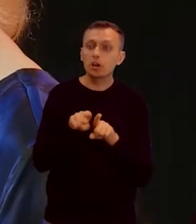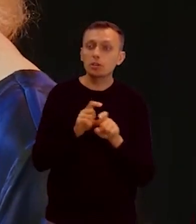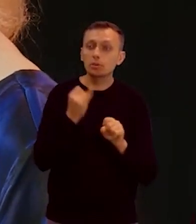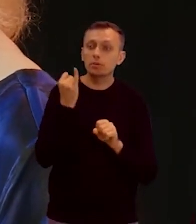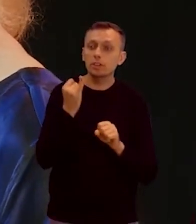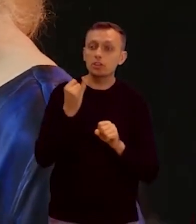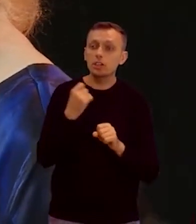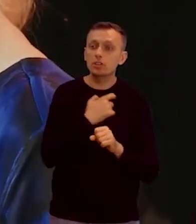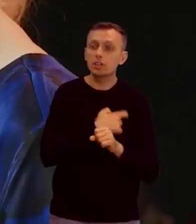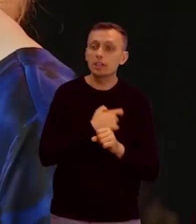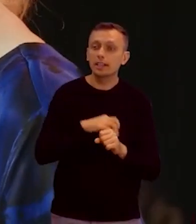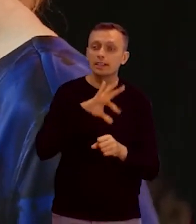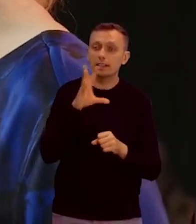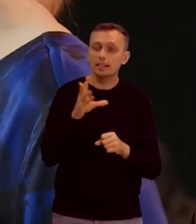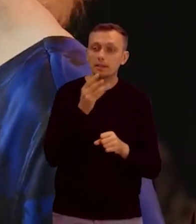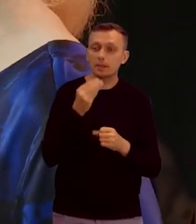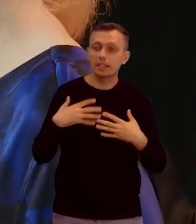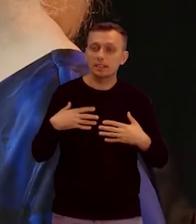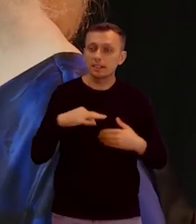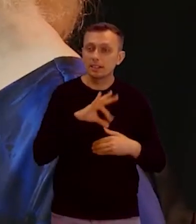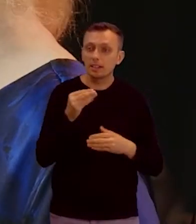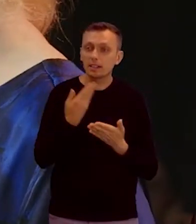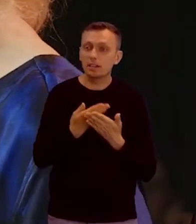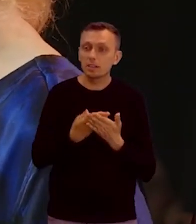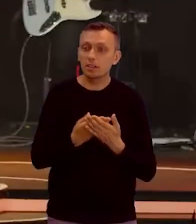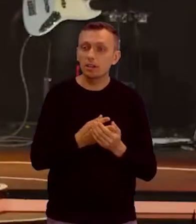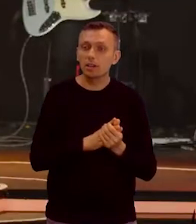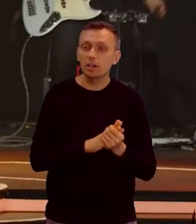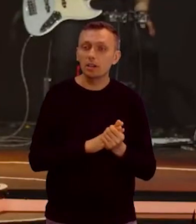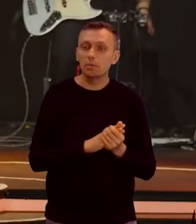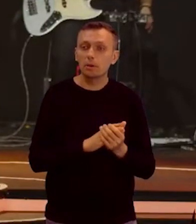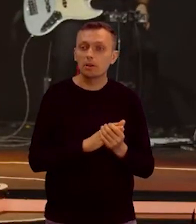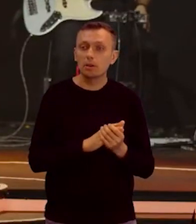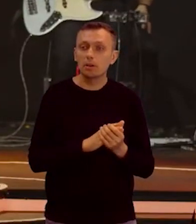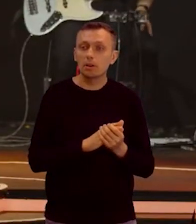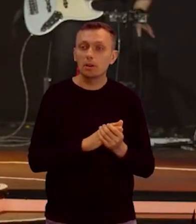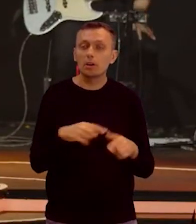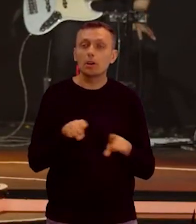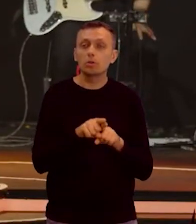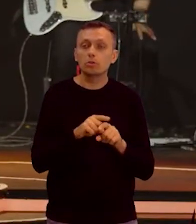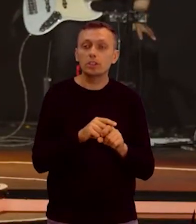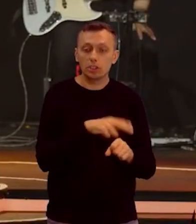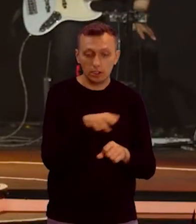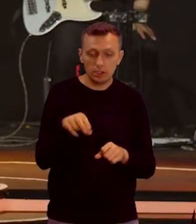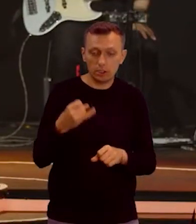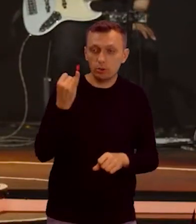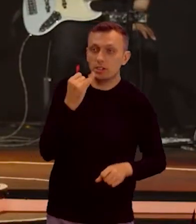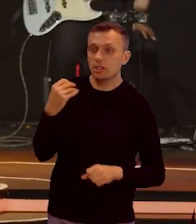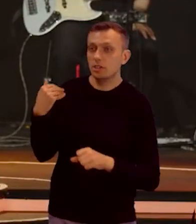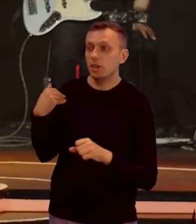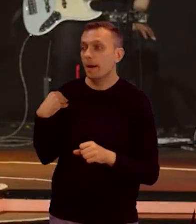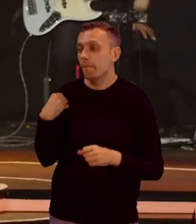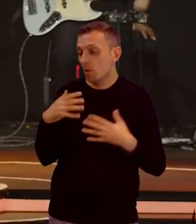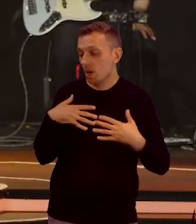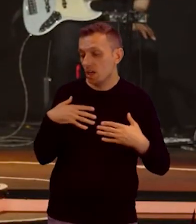złamane życie. Dlaczego? Dlatego, że w swoim młodym wieku doświadczyły czegoś potwornego. Doświadczyły wojny. I